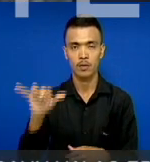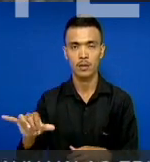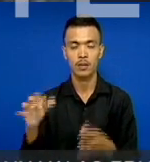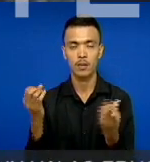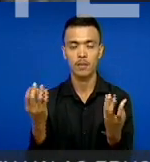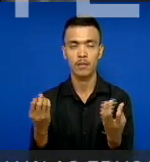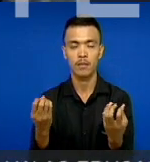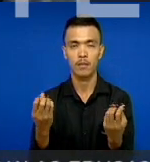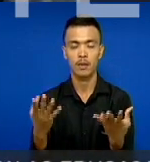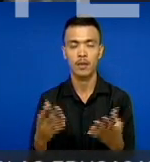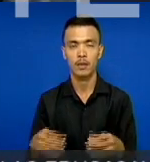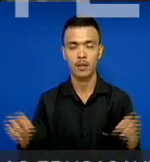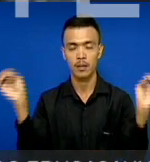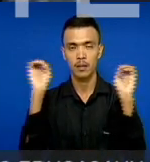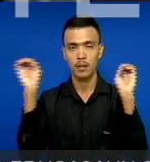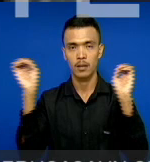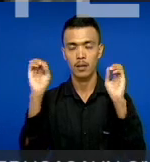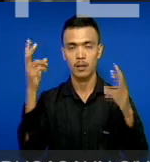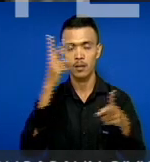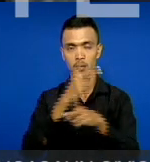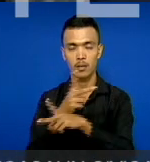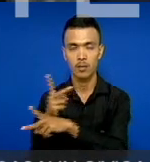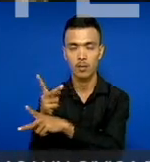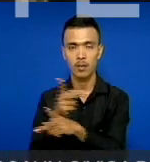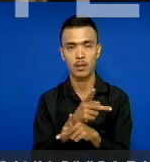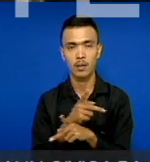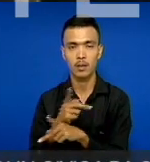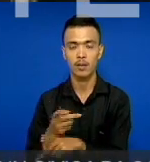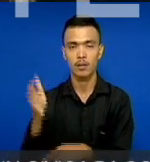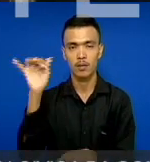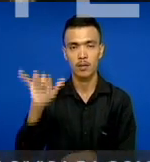barak la kontrola sirania